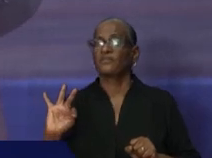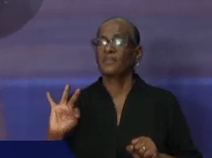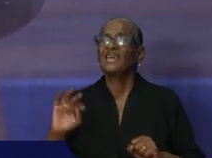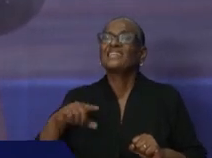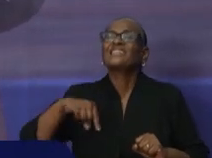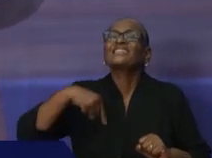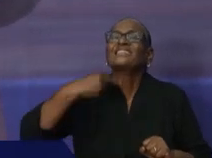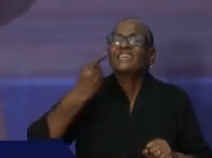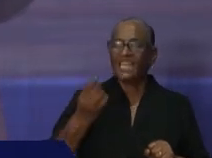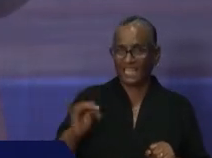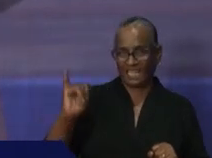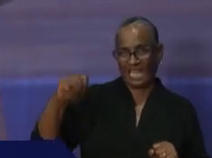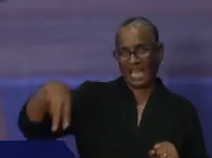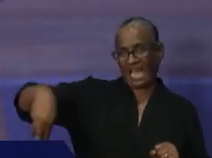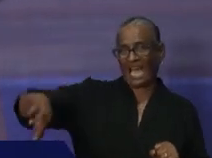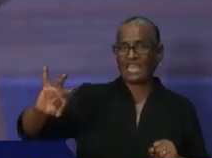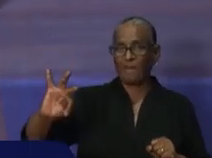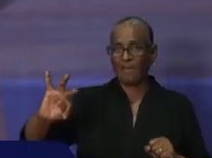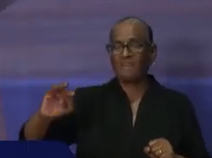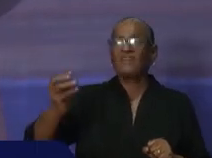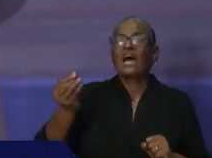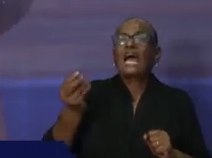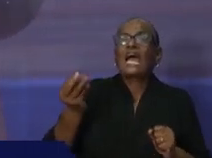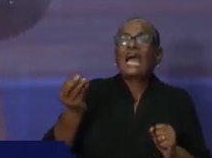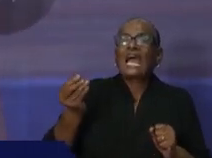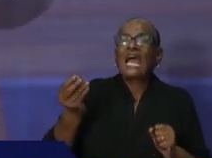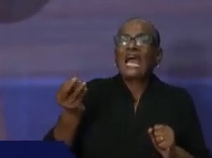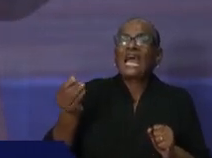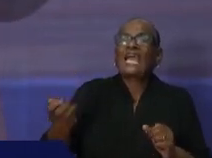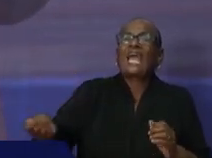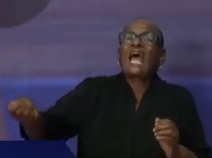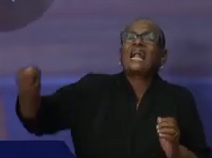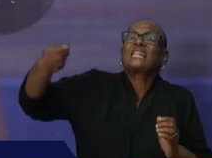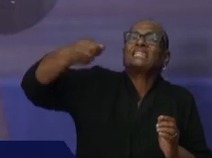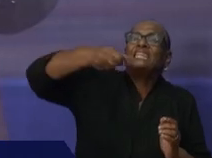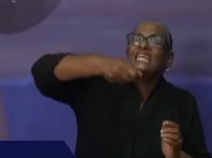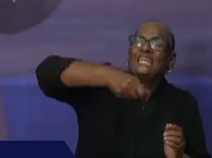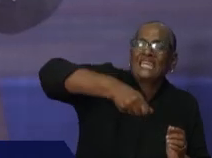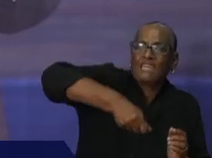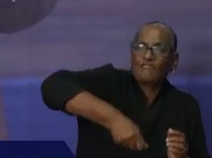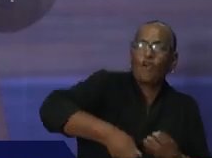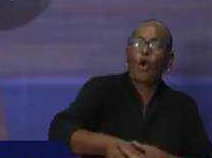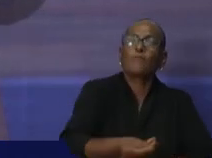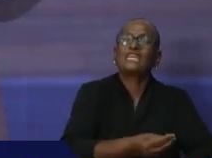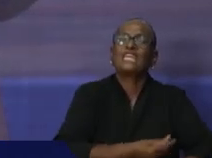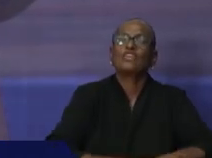de IMF al loose money voor versterken economie.